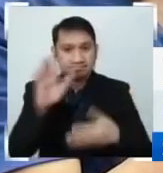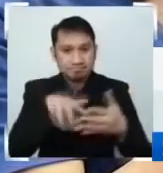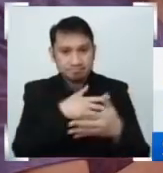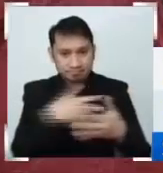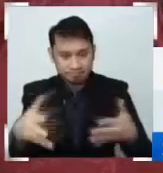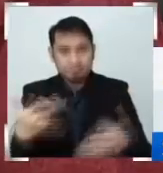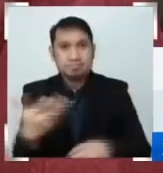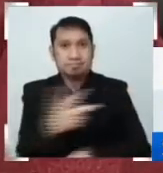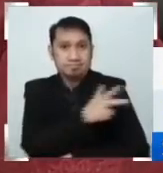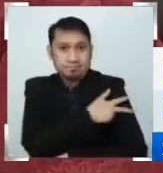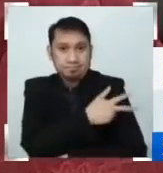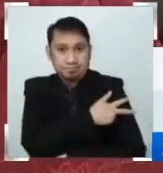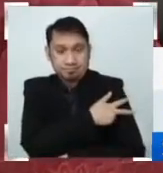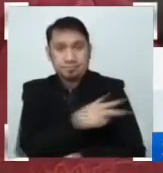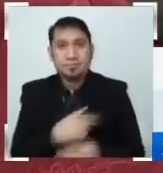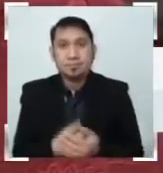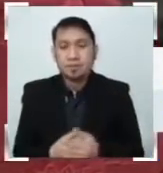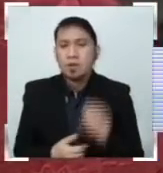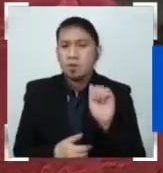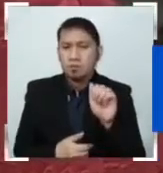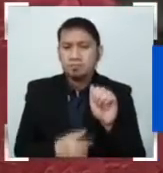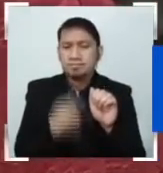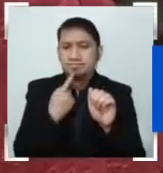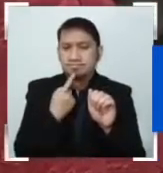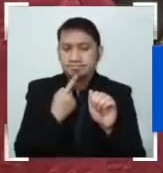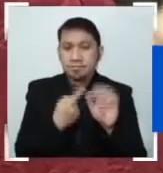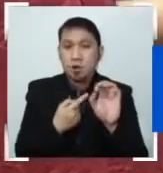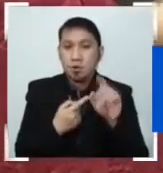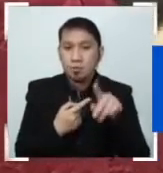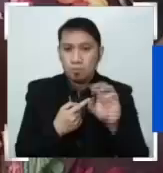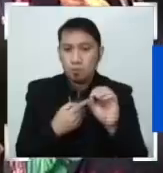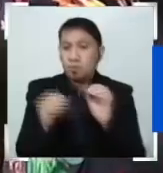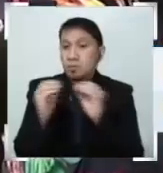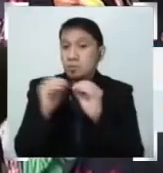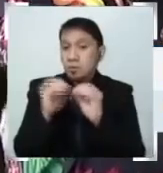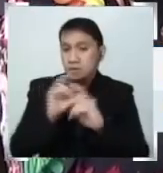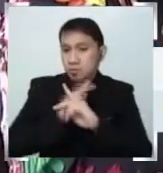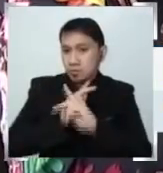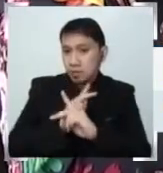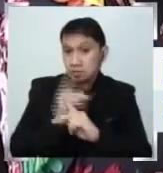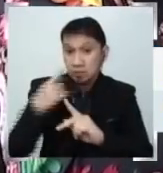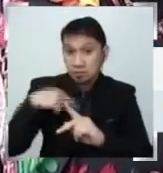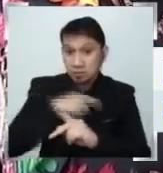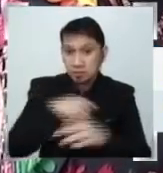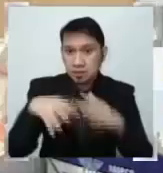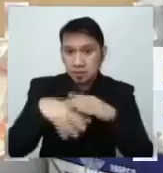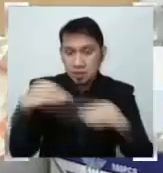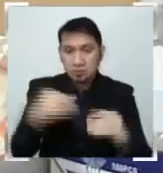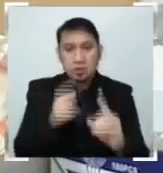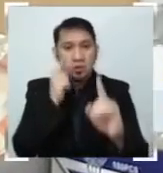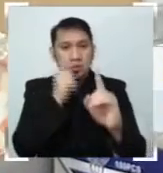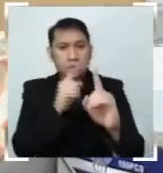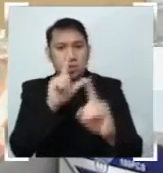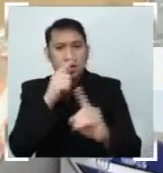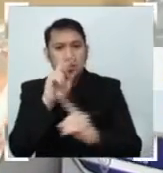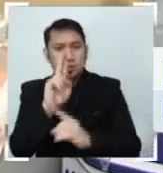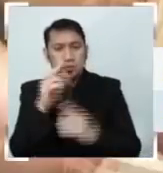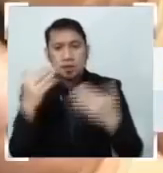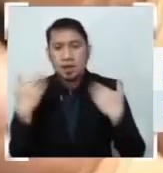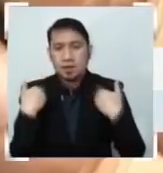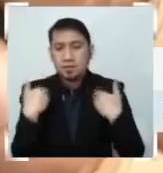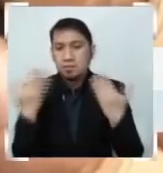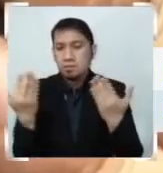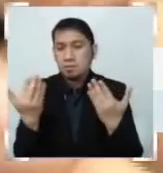booster shot. Opo, para siyempre mas more protection kung lalabas kami. Target ng LGU na matapos agad ang panibagong bakunahan